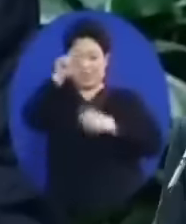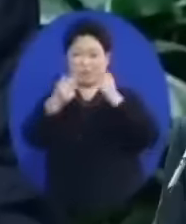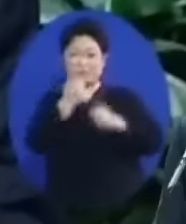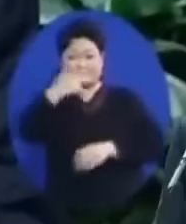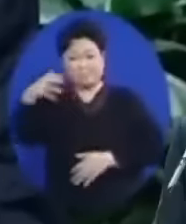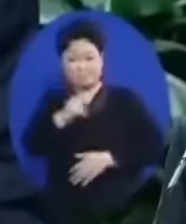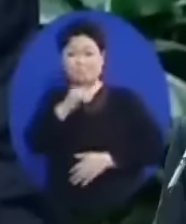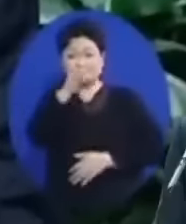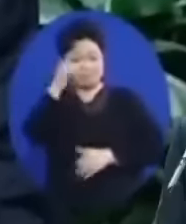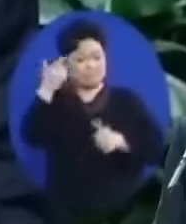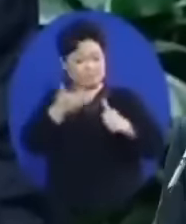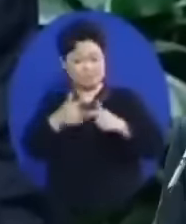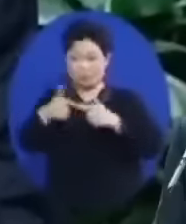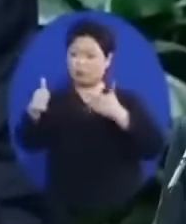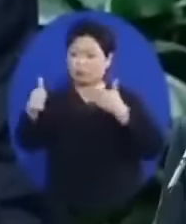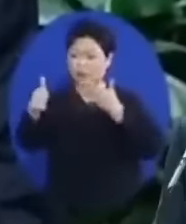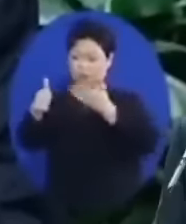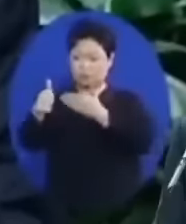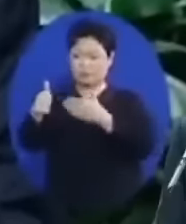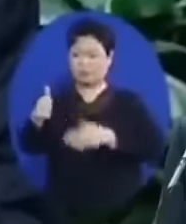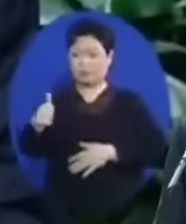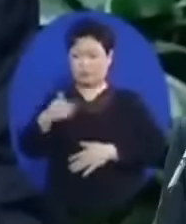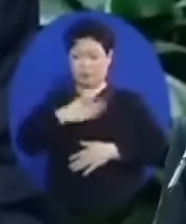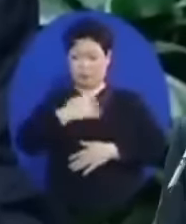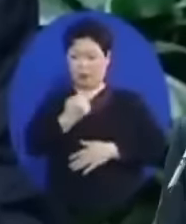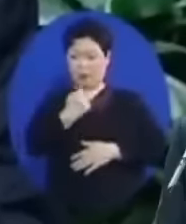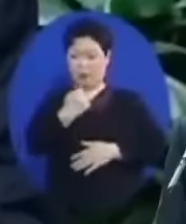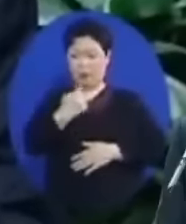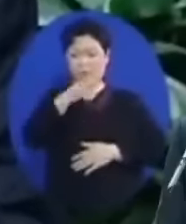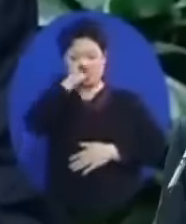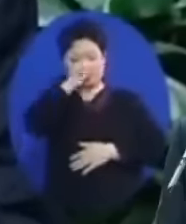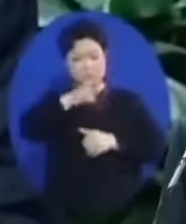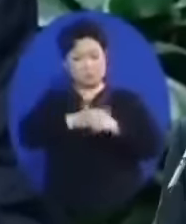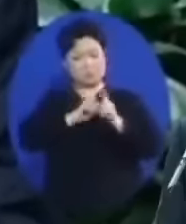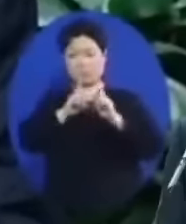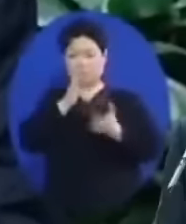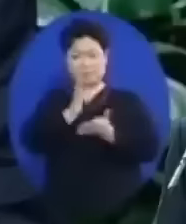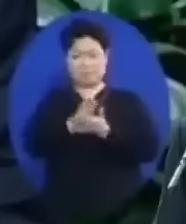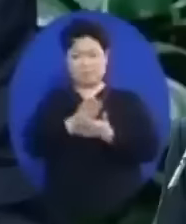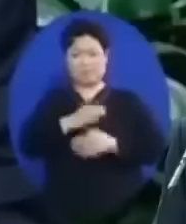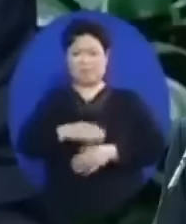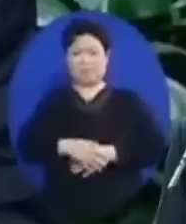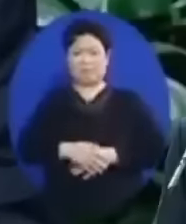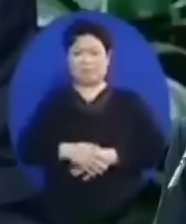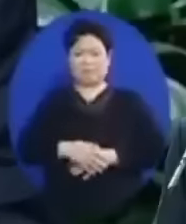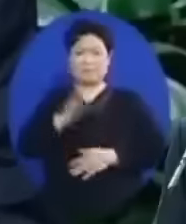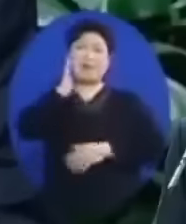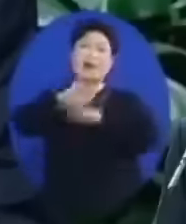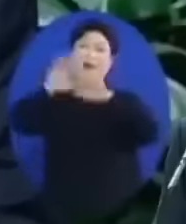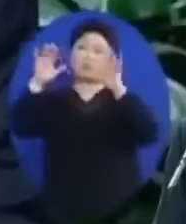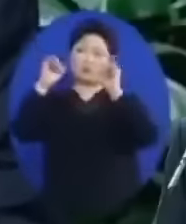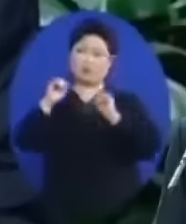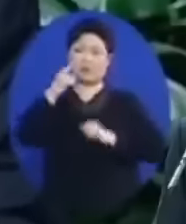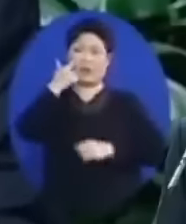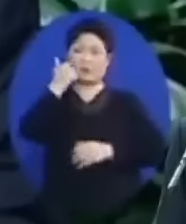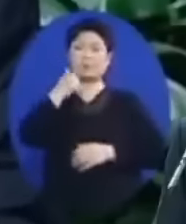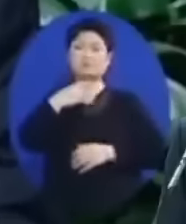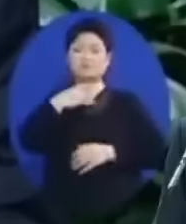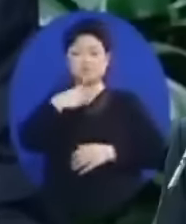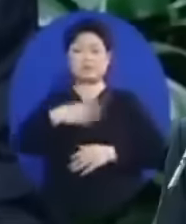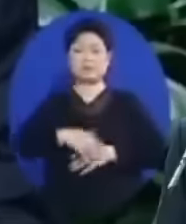수 있습니까? 예수님께서 날 보고 선한 선생이라 하지 마라. 선한 선생은 우리 한 분이니 하늘에 계신 하나님